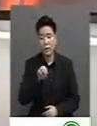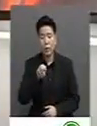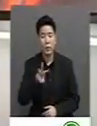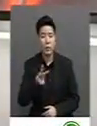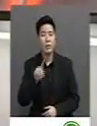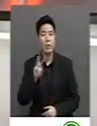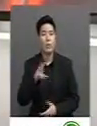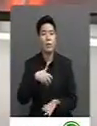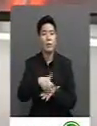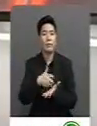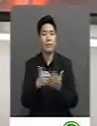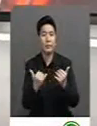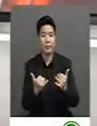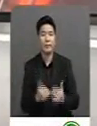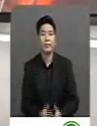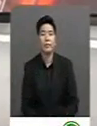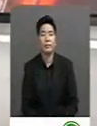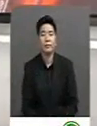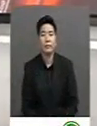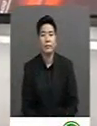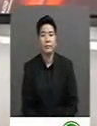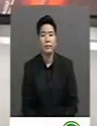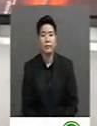ายงานค่ะ